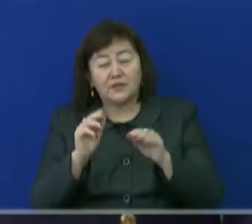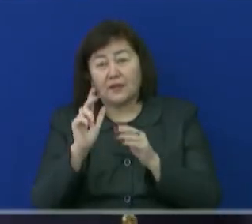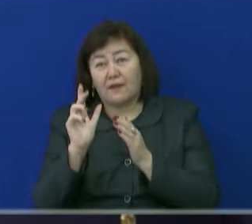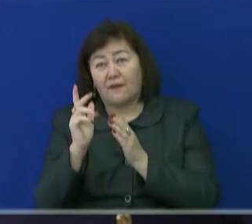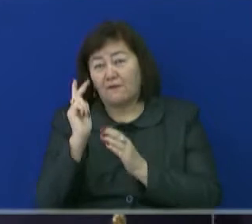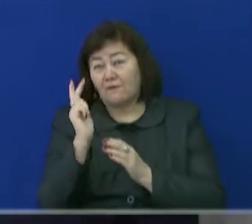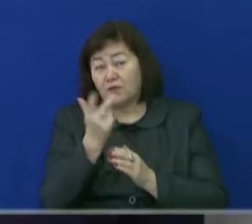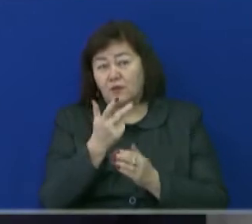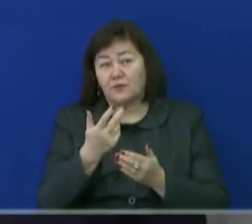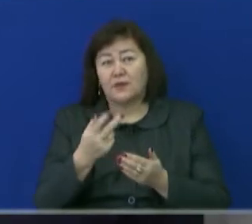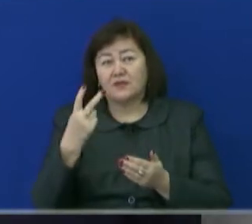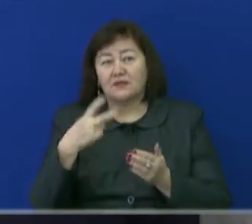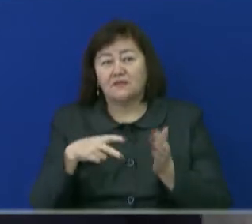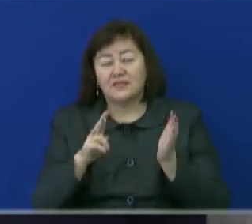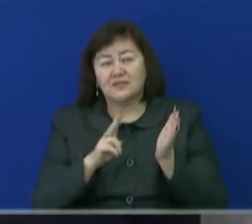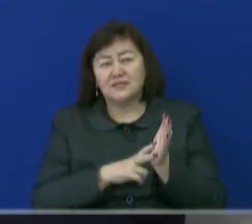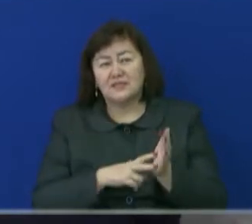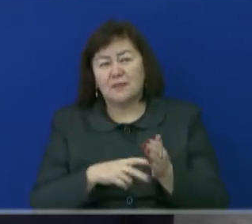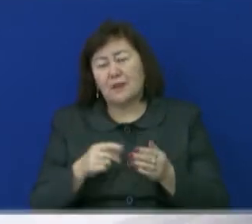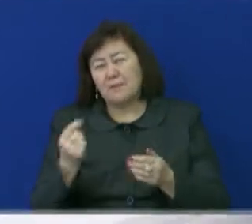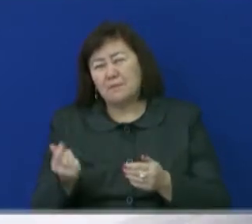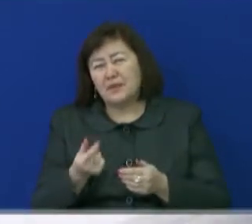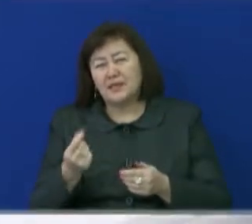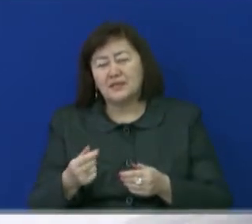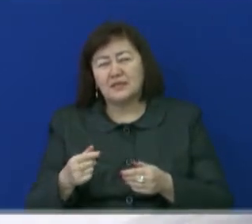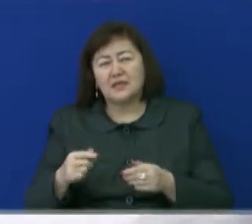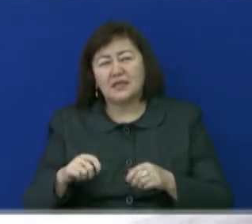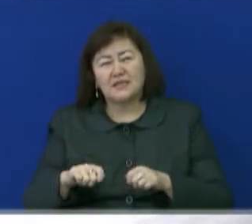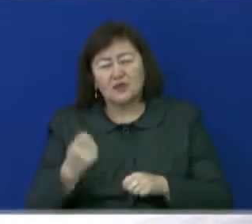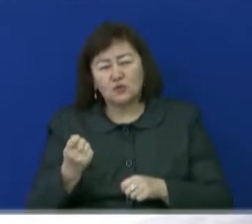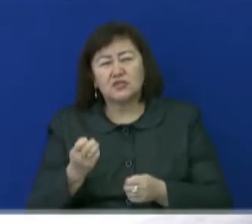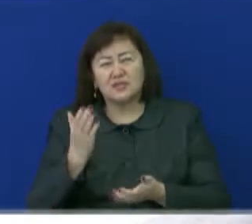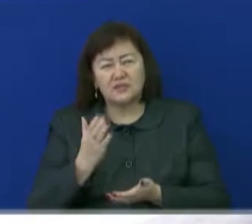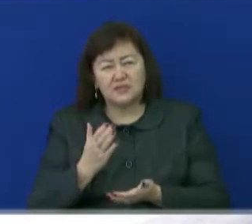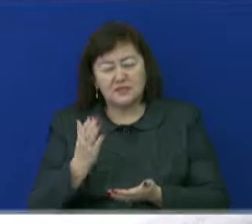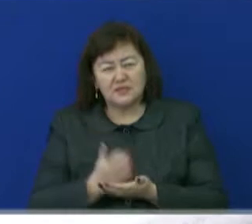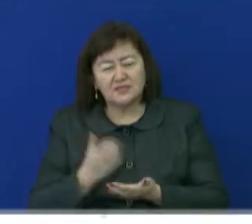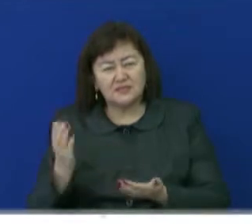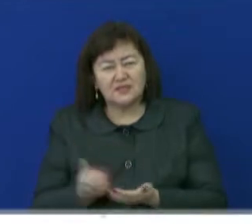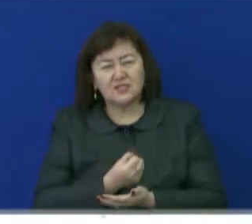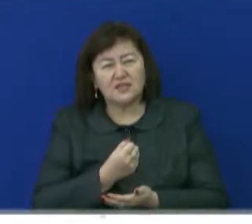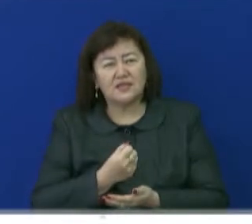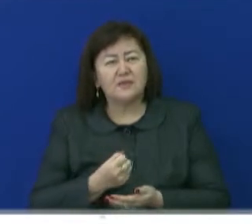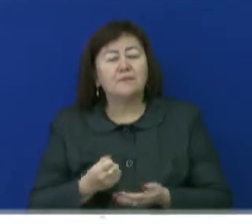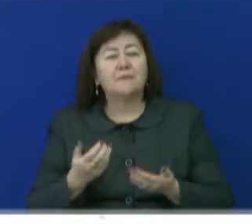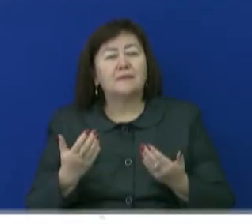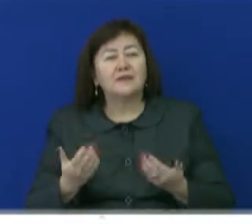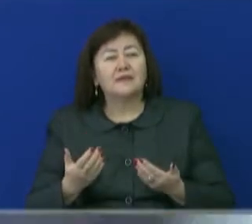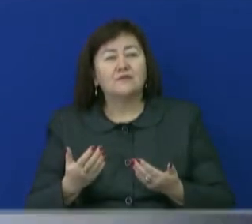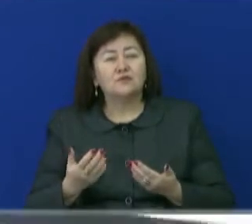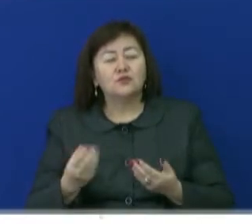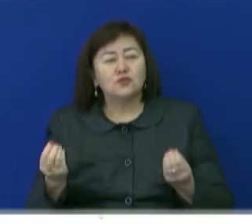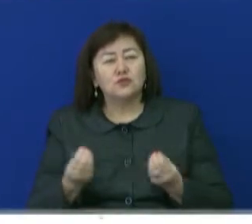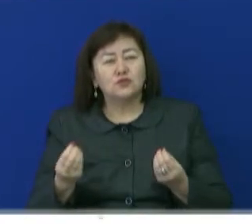көмегімен бір ай ішінде 27 ұсақ бұзақылық анықталған. Сонымен қатар облыста полицияның 7 стационарлық модулін ашу